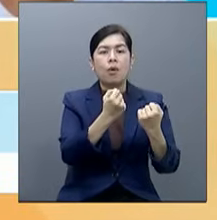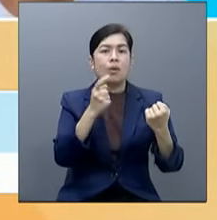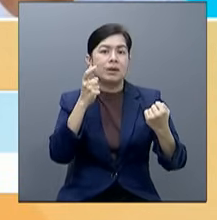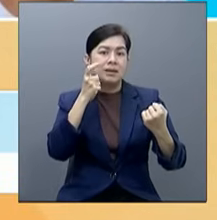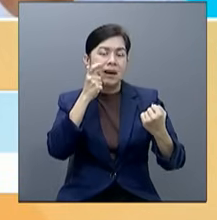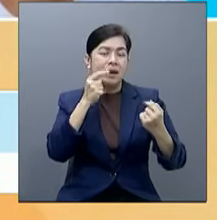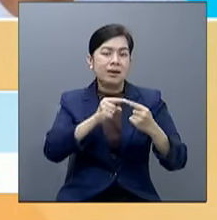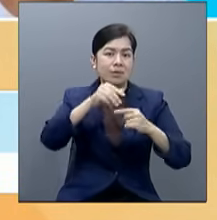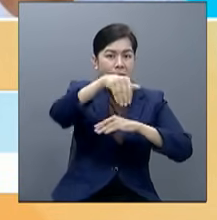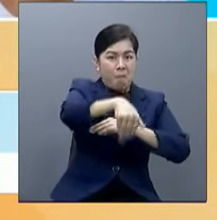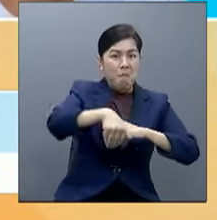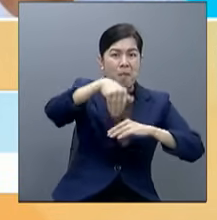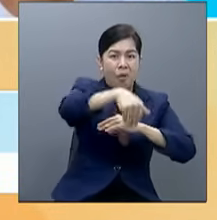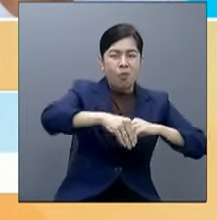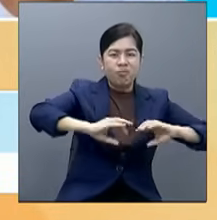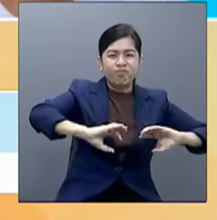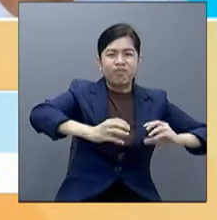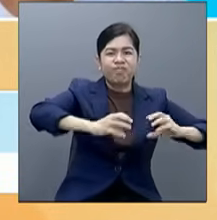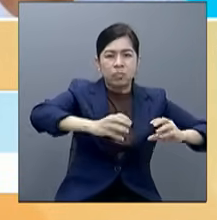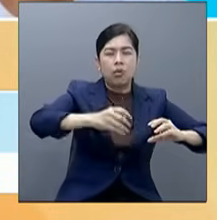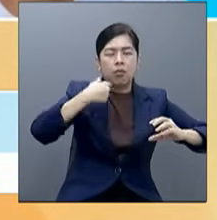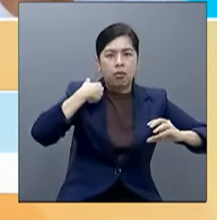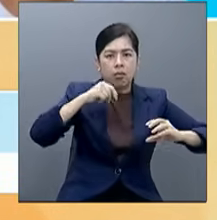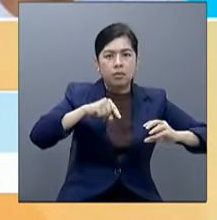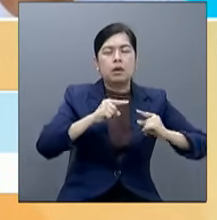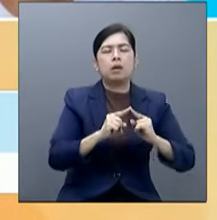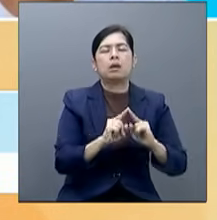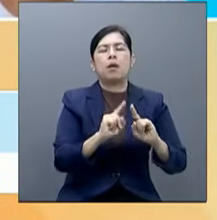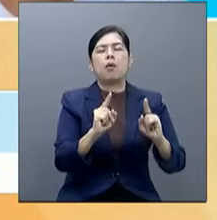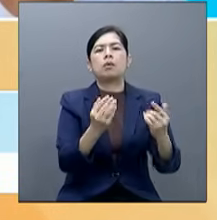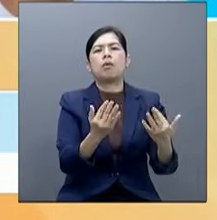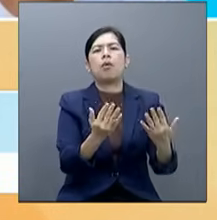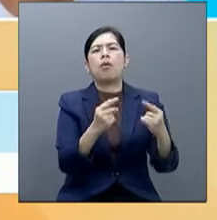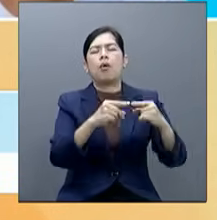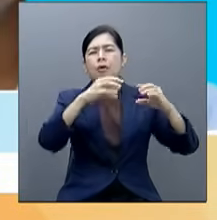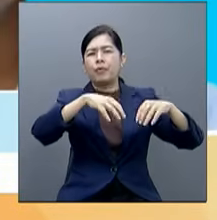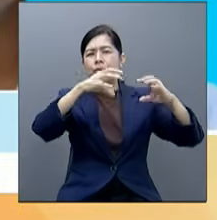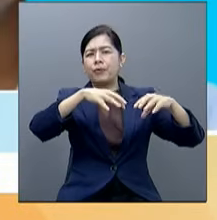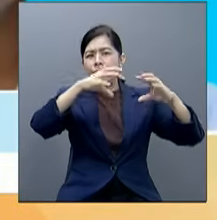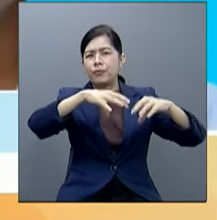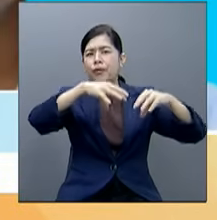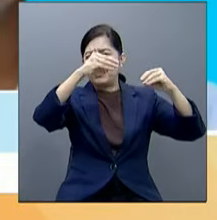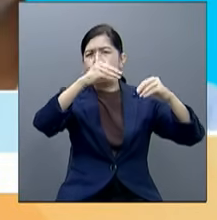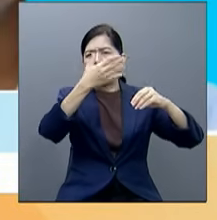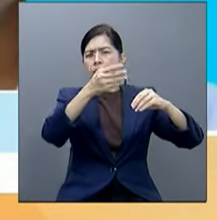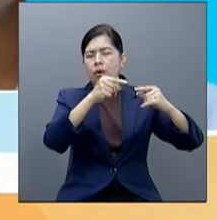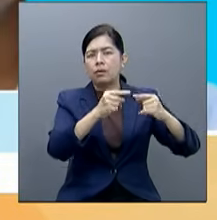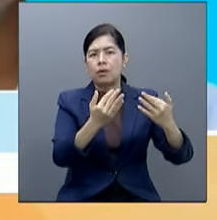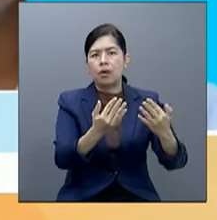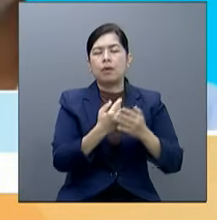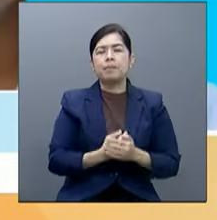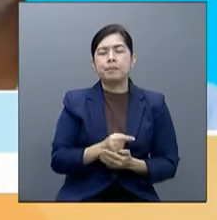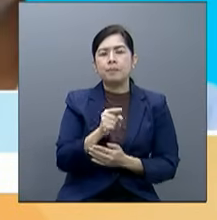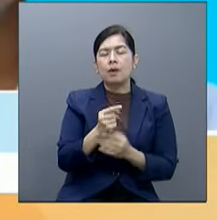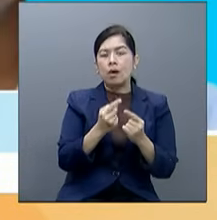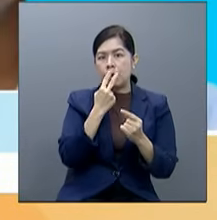องรอฝนให้หยุดก่อนครับ ค่ะต้องดูสถานการณ์พยากรณ์อากาศกันอีกทีนึงนะคะว่าจะเป็น